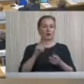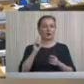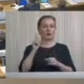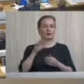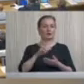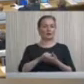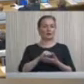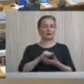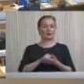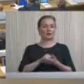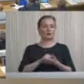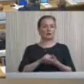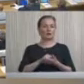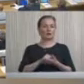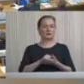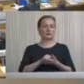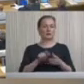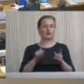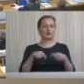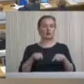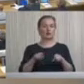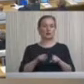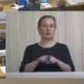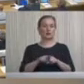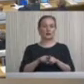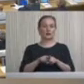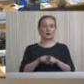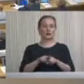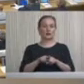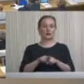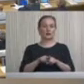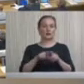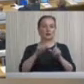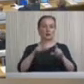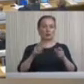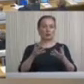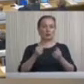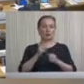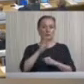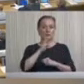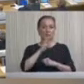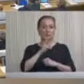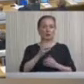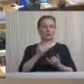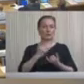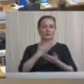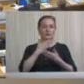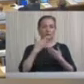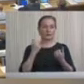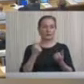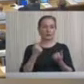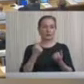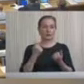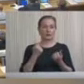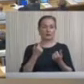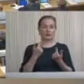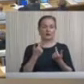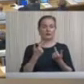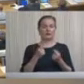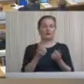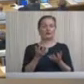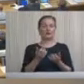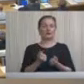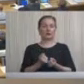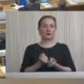що, бізнесу буде хтось допомагати? Чи людям, які втратили роботу? По телевізору розказав президент, що звільняється